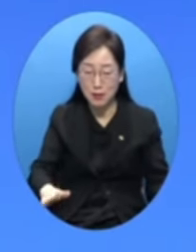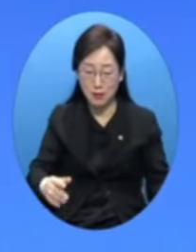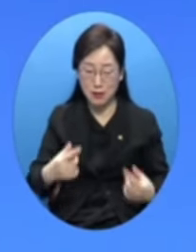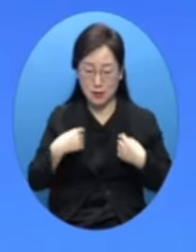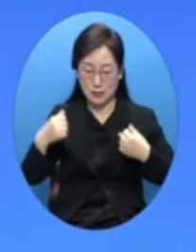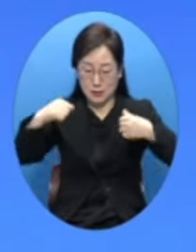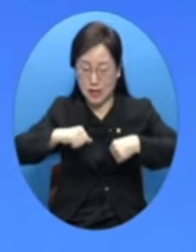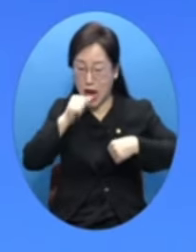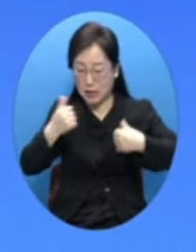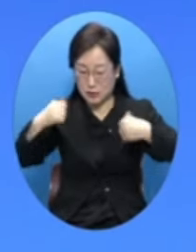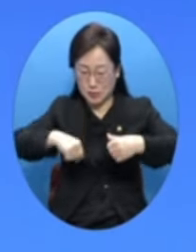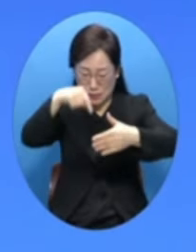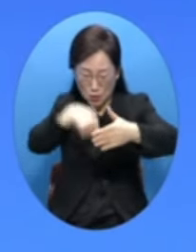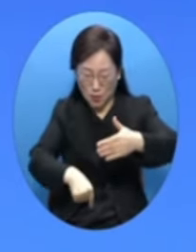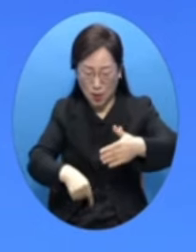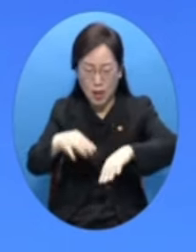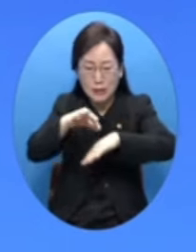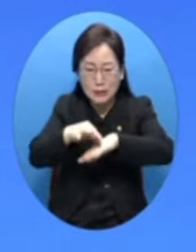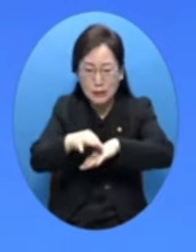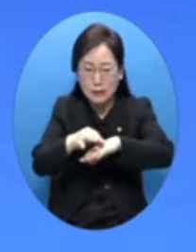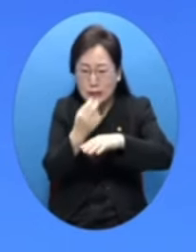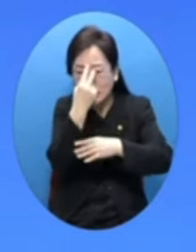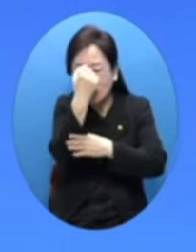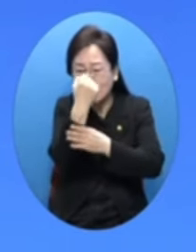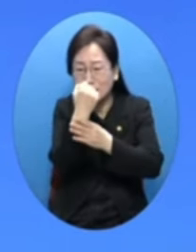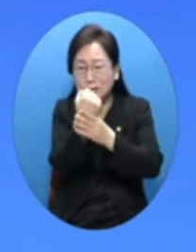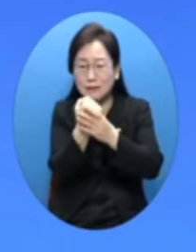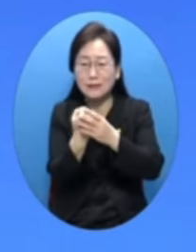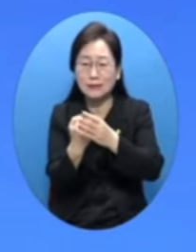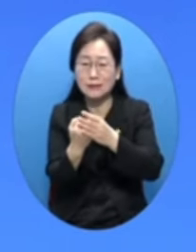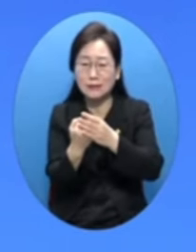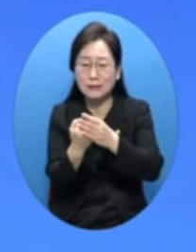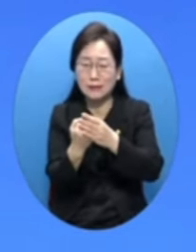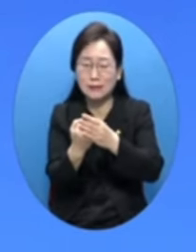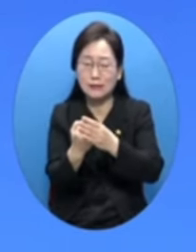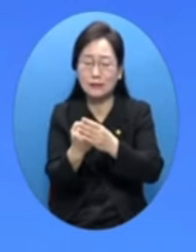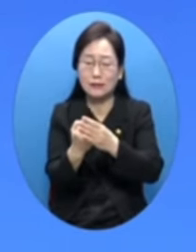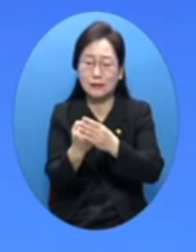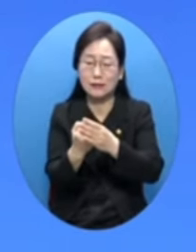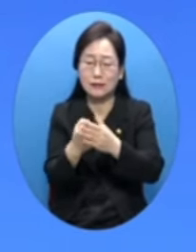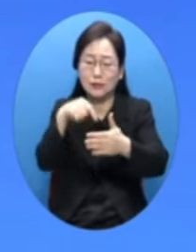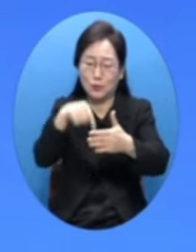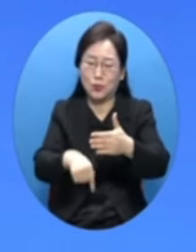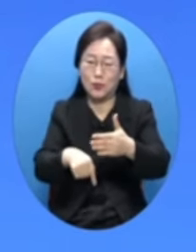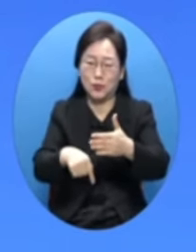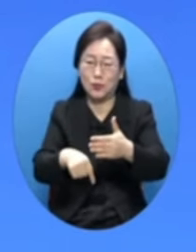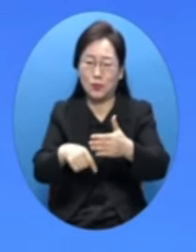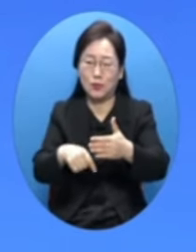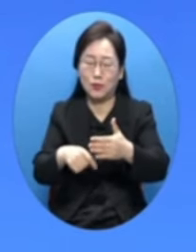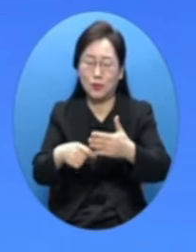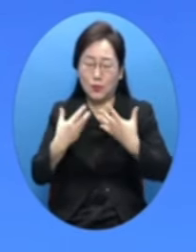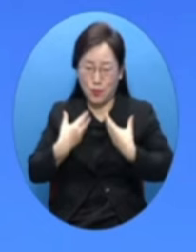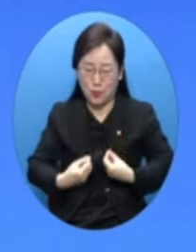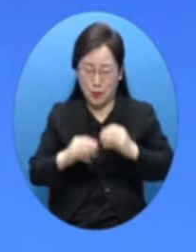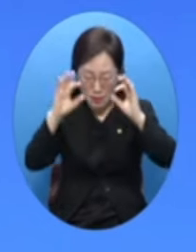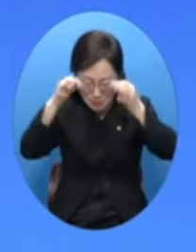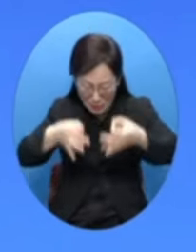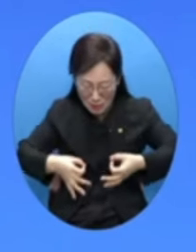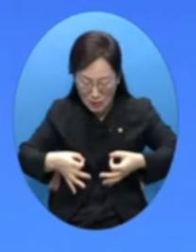몸은 진물이 나고 썩어 들어가는 절망적인 상태였습니다. 그런 죽어가는 자기 몸을